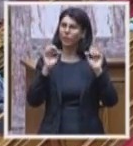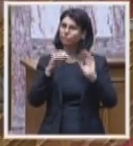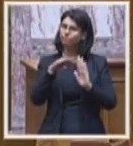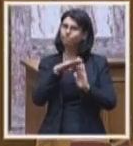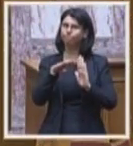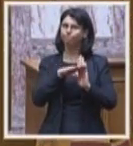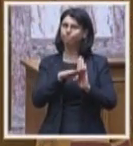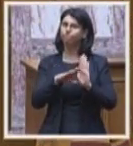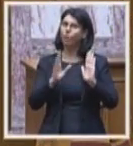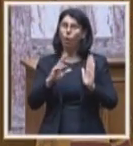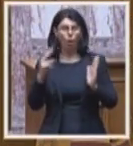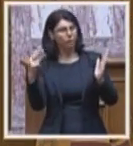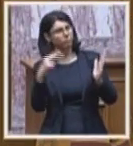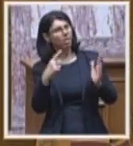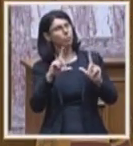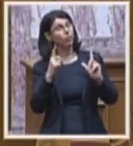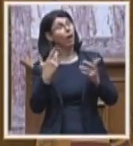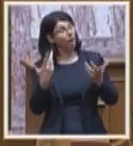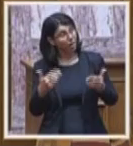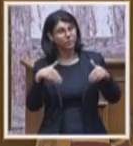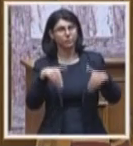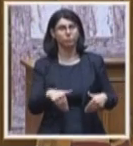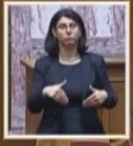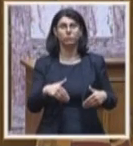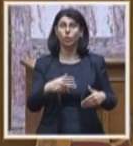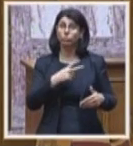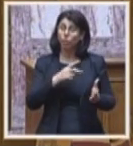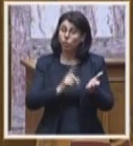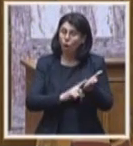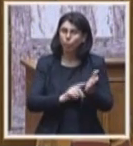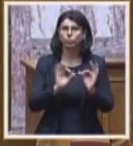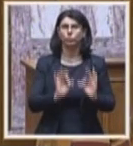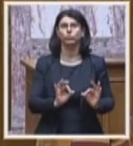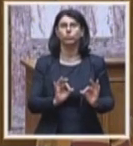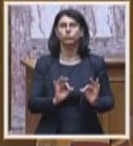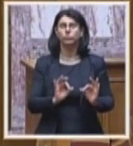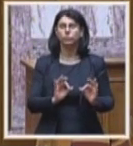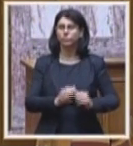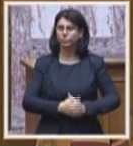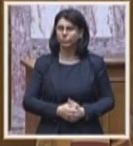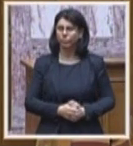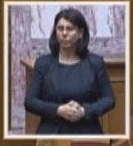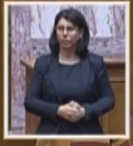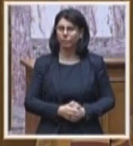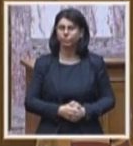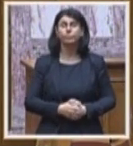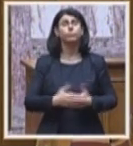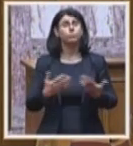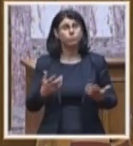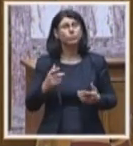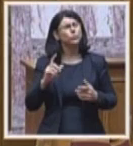είναι σεβαστή από όλους, ευνομίας κάθε κυβέρνησης, κάθε πολιτικού